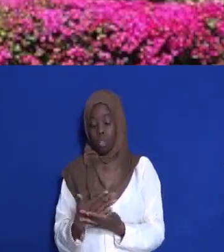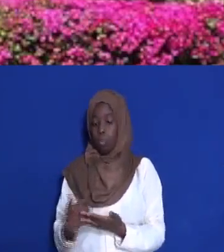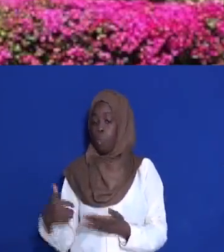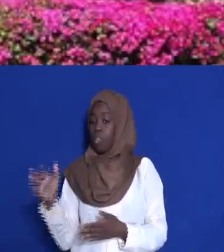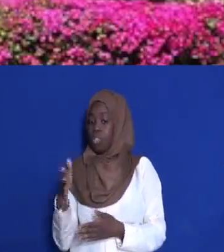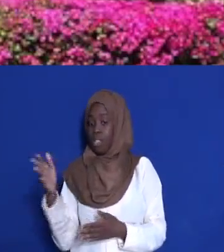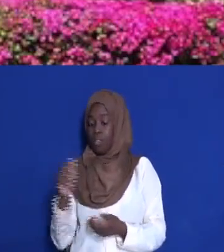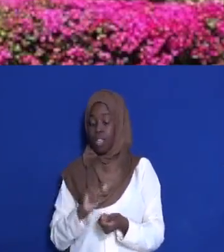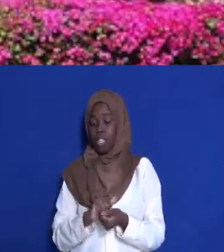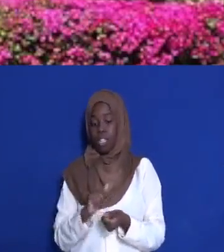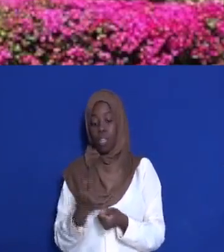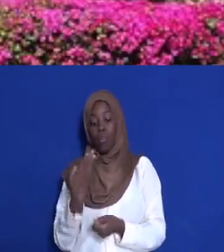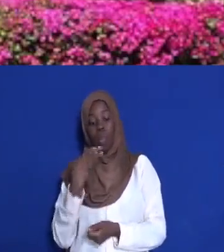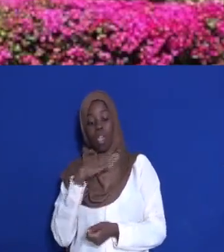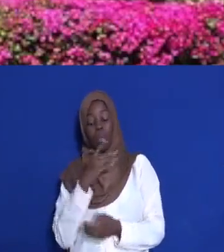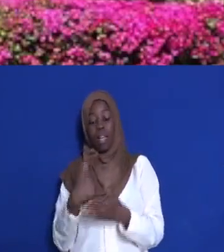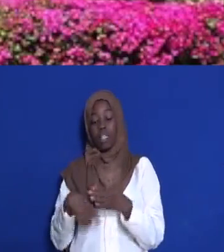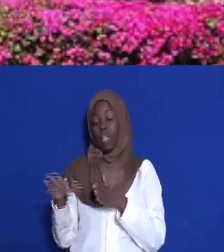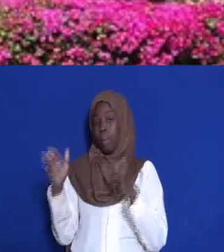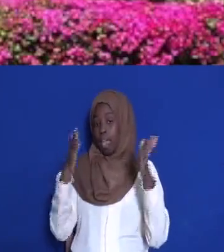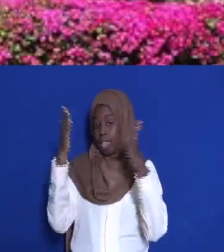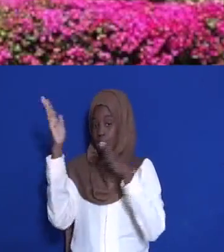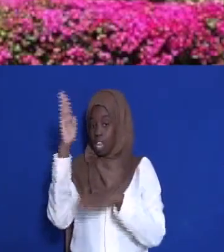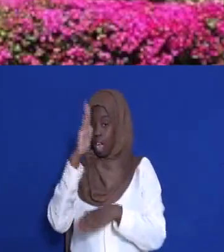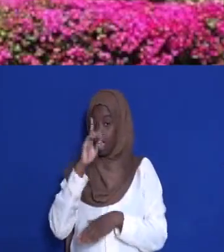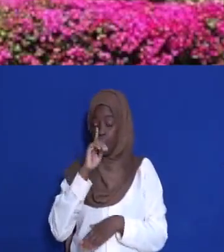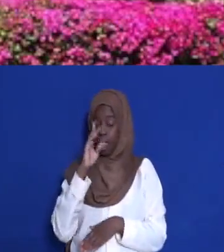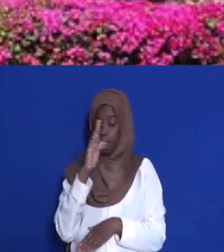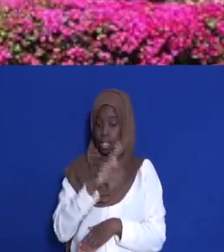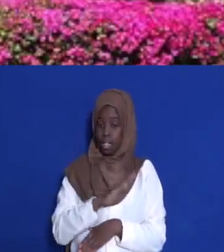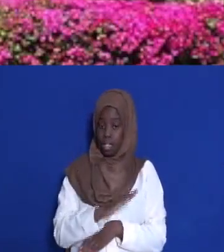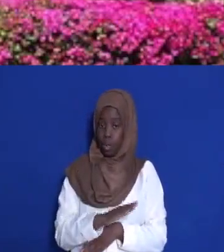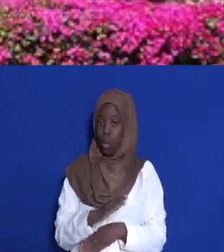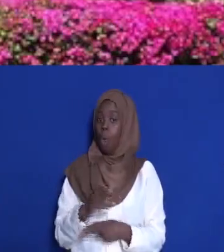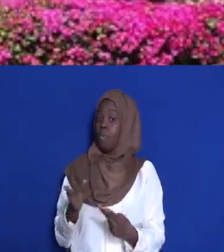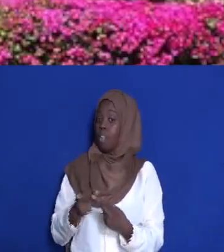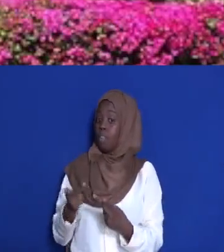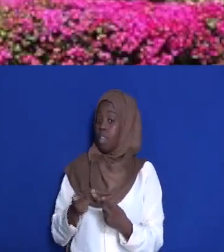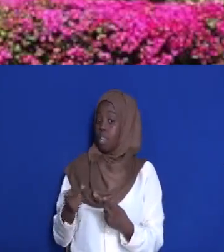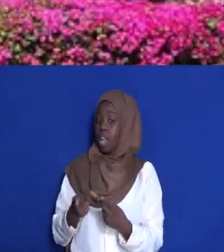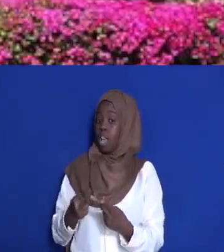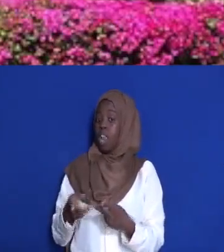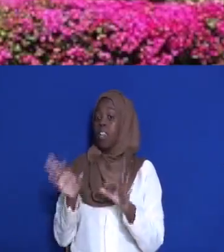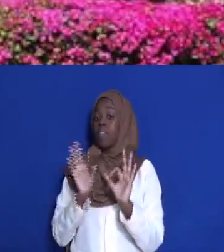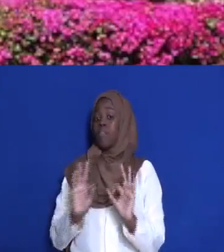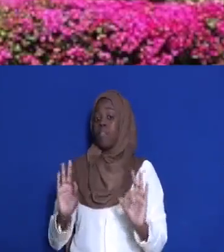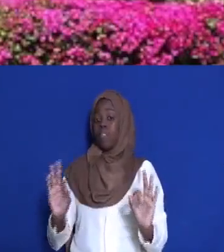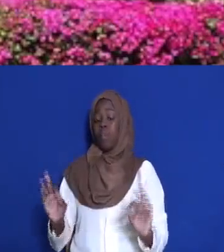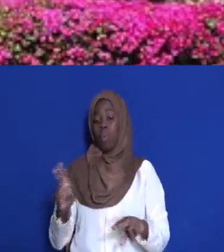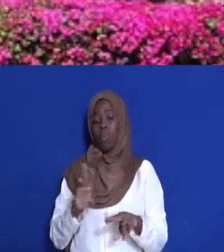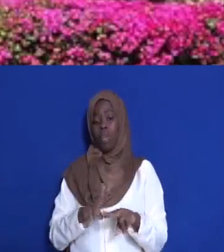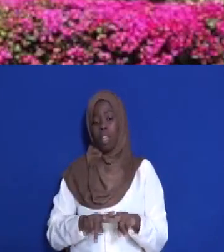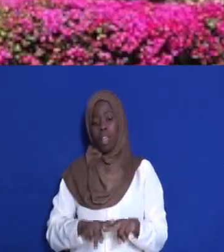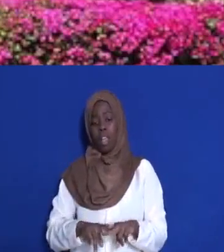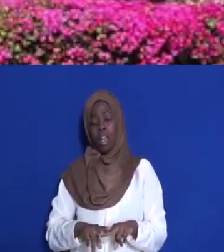sababu, usafi ni kitu muhimu katika maisha ya kila siku. Vile vile, ni vyema kuweka nadhifu